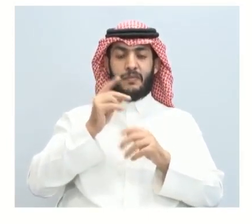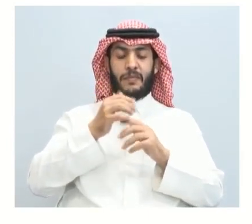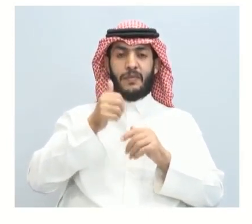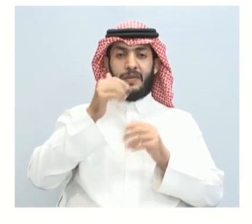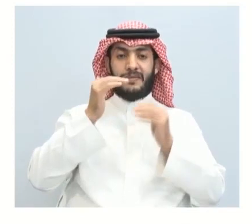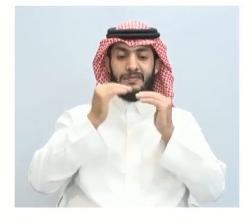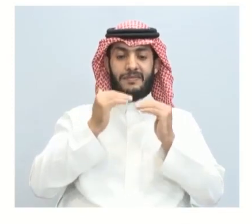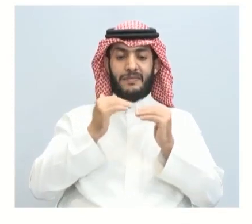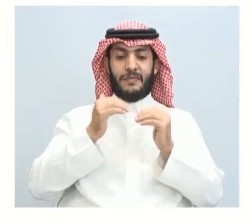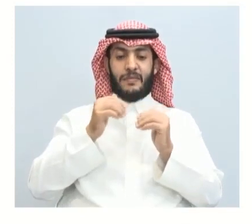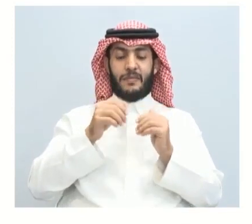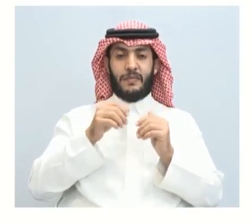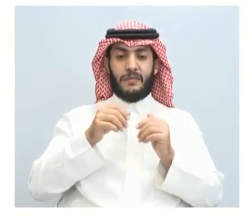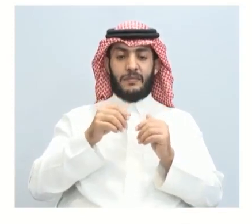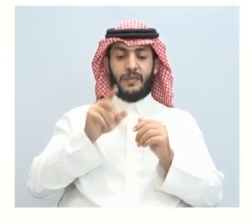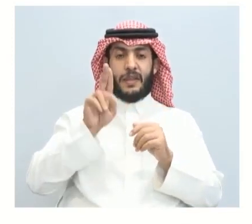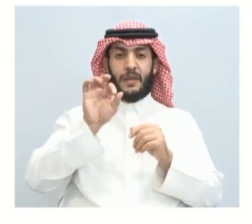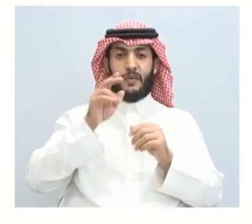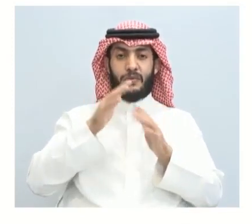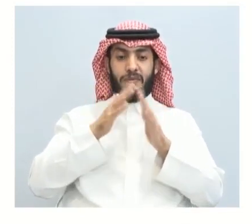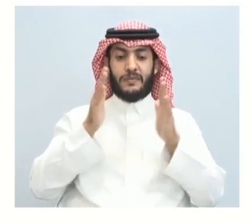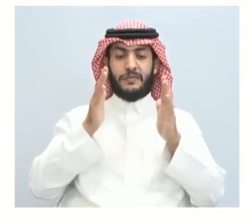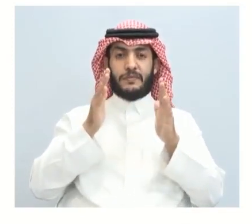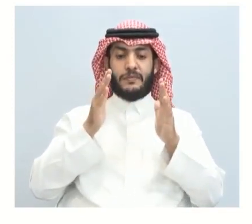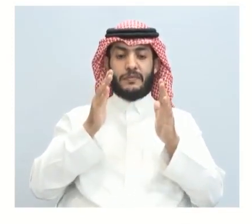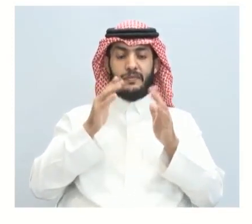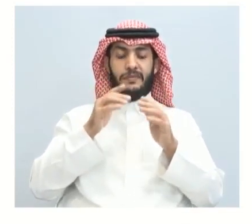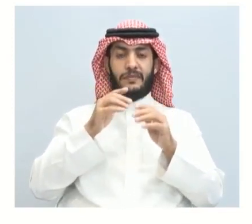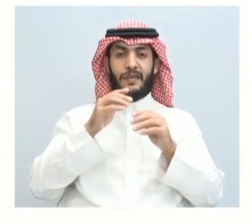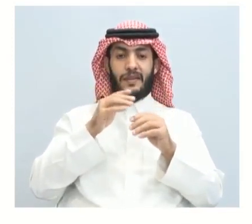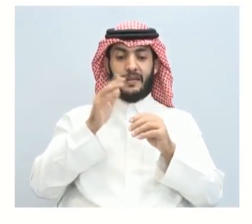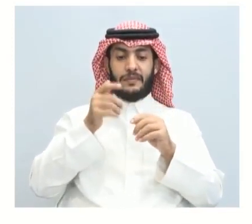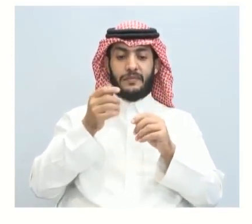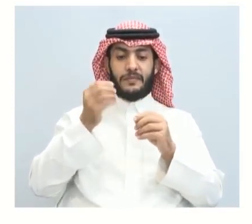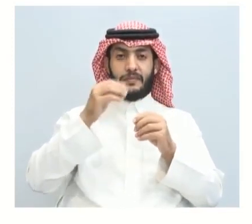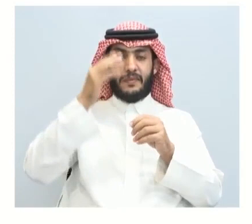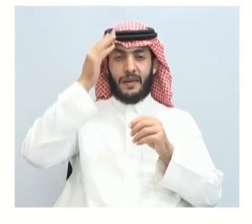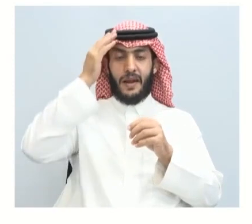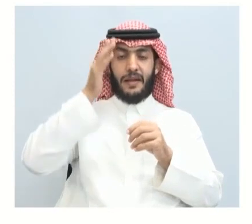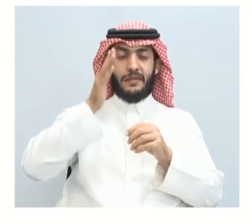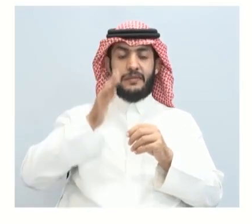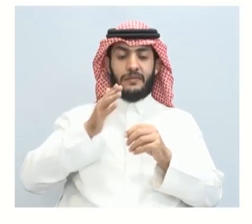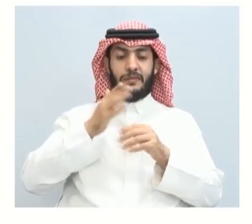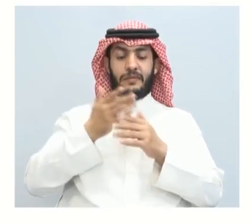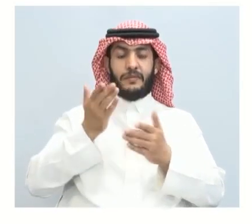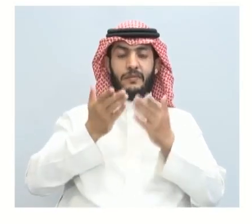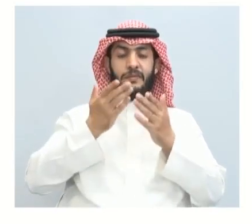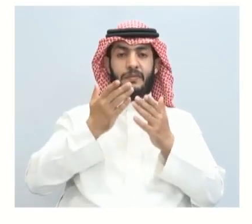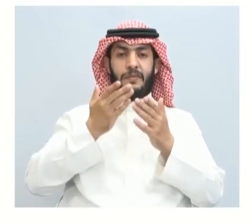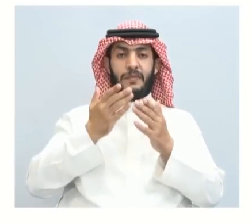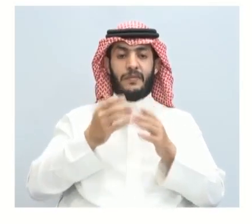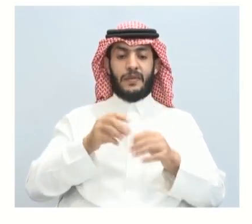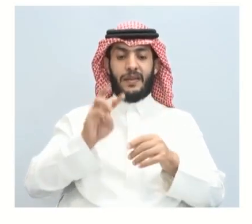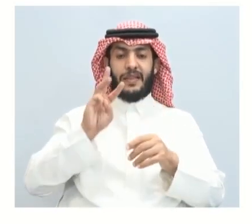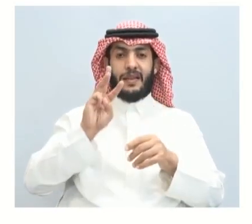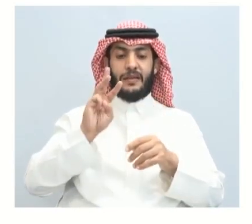اني ارتب ابى اقول هنا عندي توسع شوفوا خارج الداله الام حيكون توسع راسي بمقدار